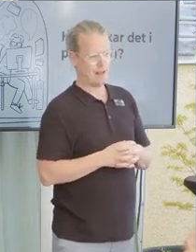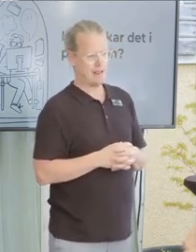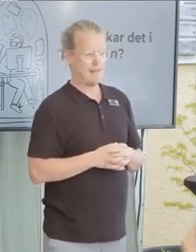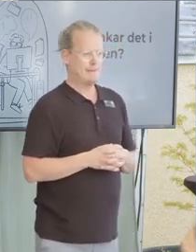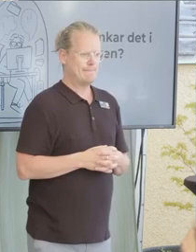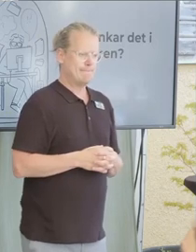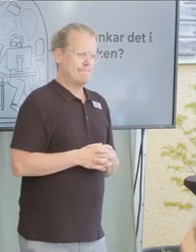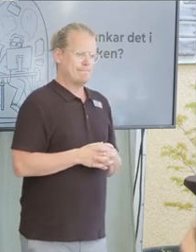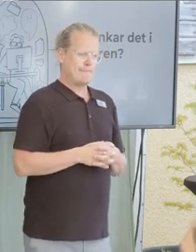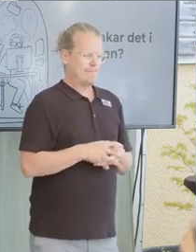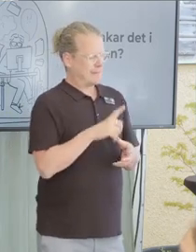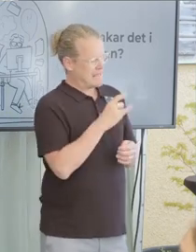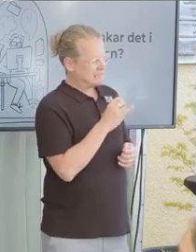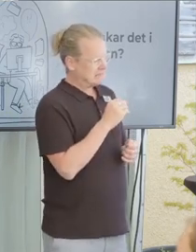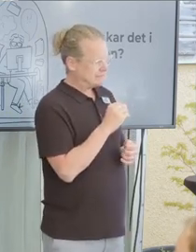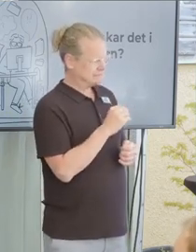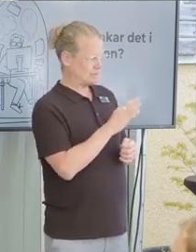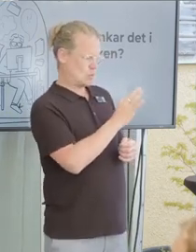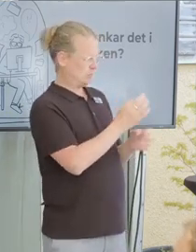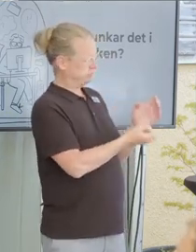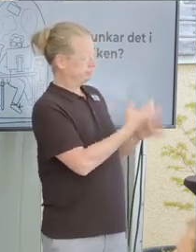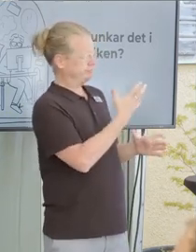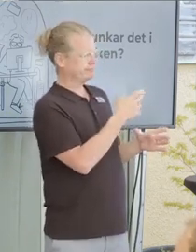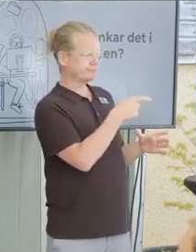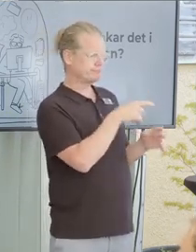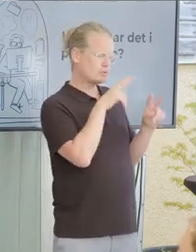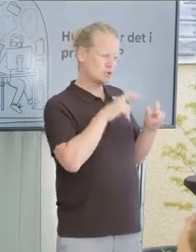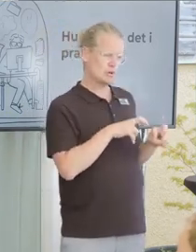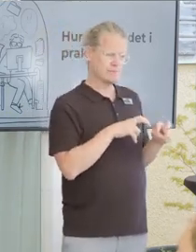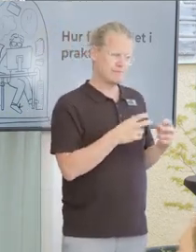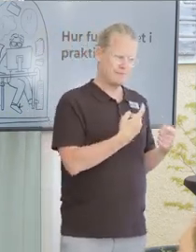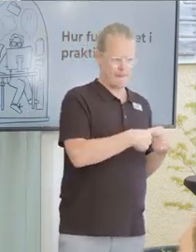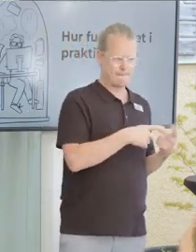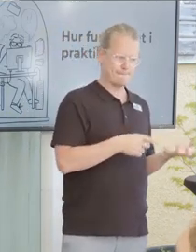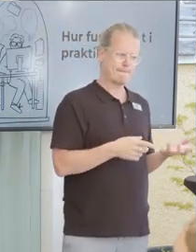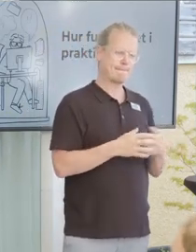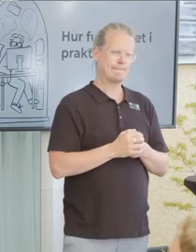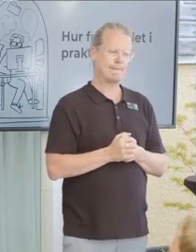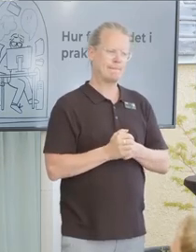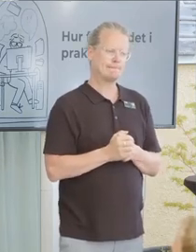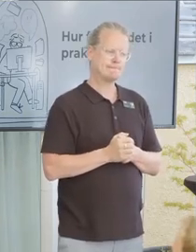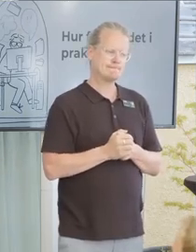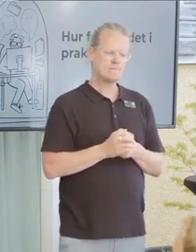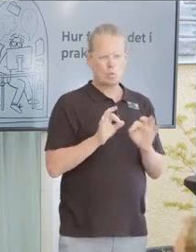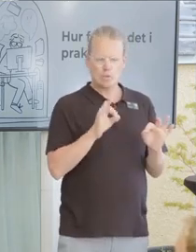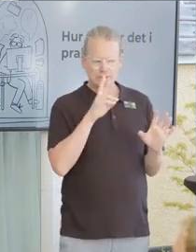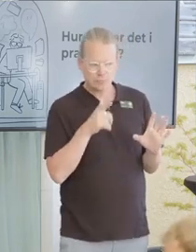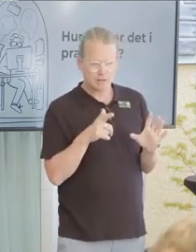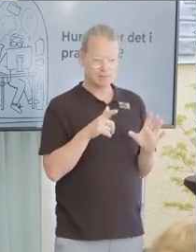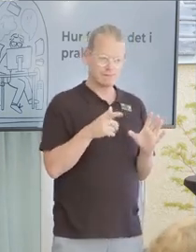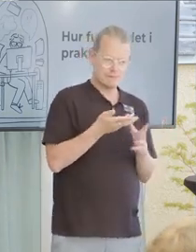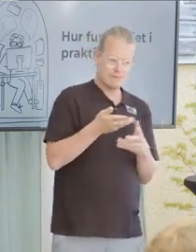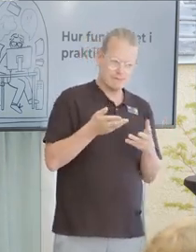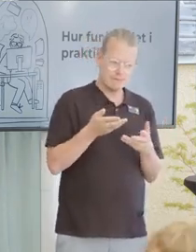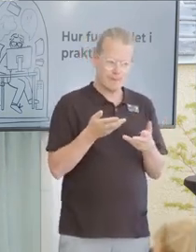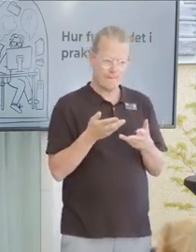ni bygger ju viktig forskningsinfrastruktur, det måste man ju ändå säga. Ni digitaliserar och ni möjliggör. Hur ser det ut? Ja, men hur jobbar ni med det på KOM? Vi fick ju